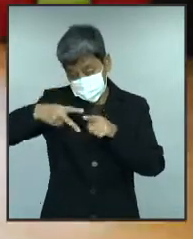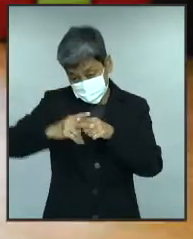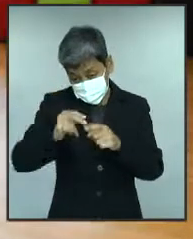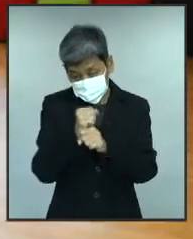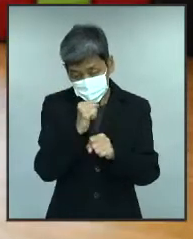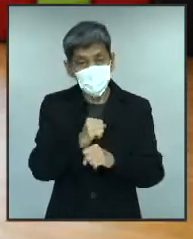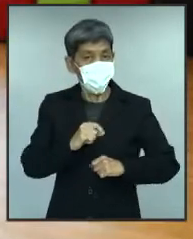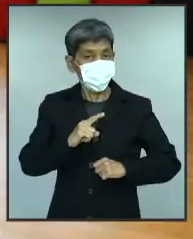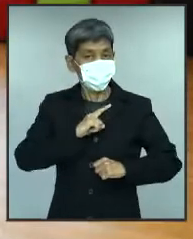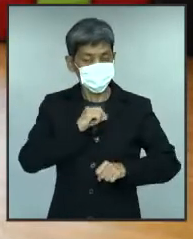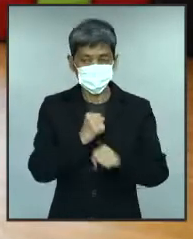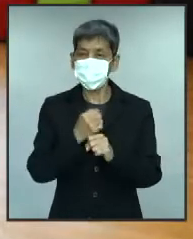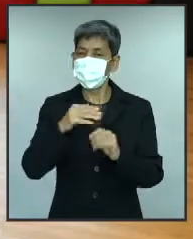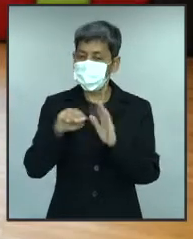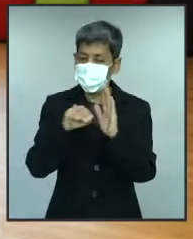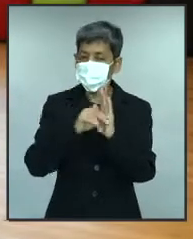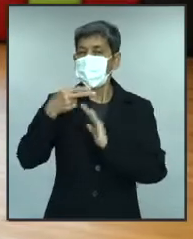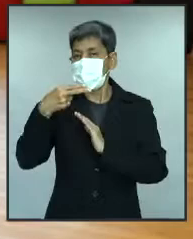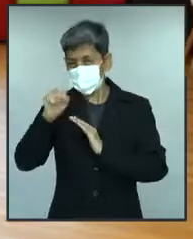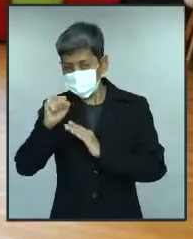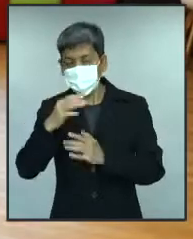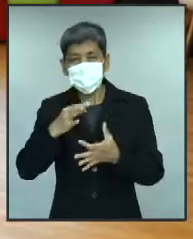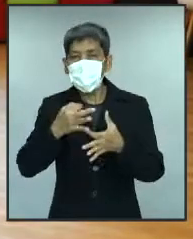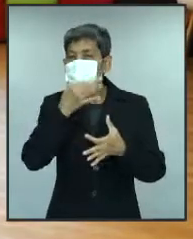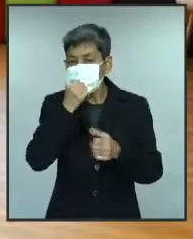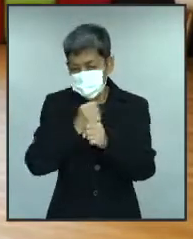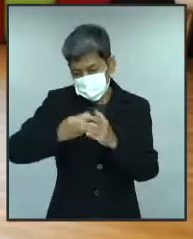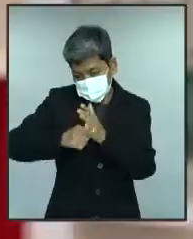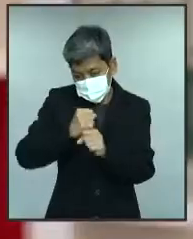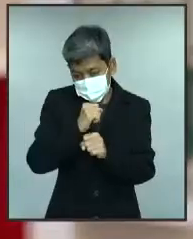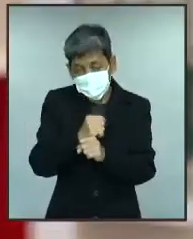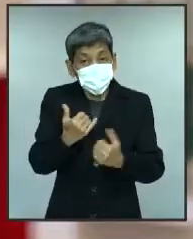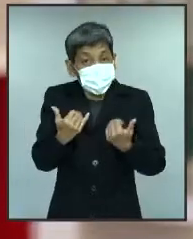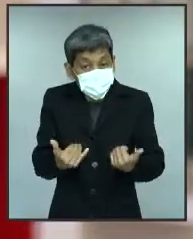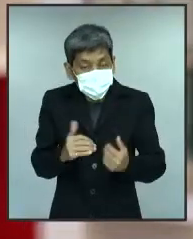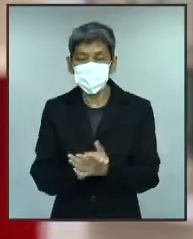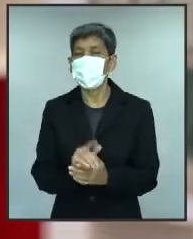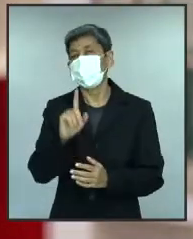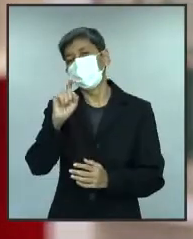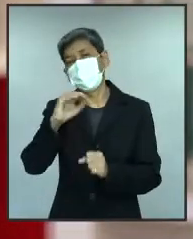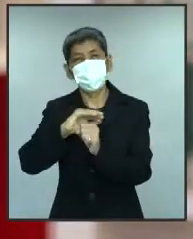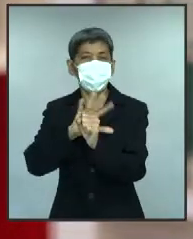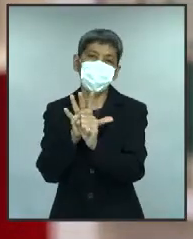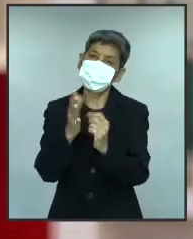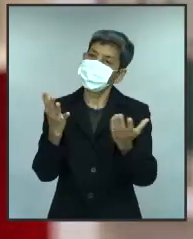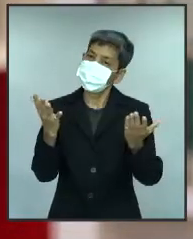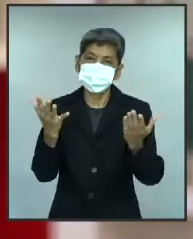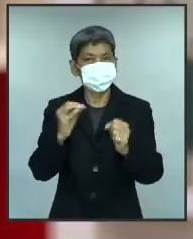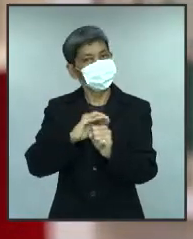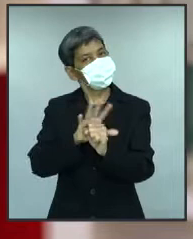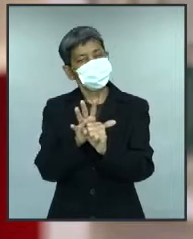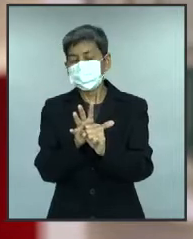ที่เขาคอยดูในเรื่องพวกหลักสูตรของอาชีวะเนี่ยแต่ปรากฏว่าสถานการณ์โควิดมันเลยทำ